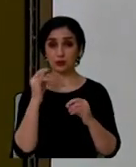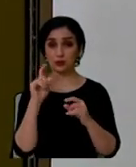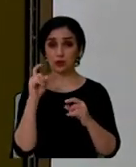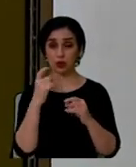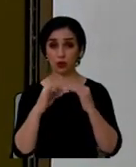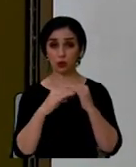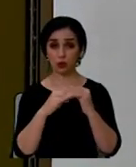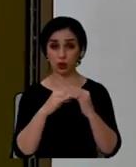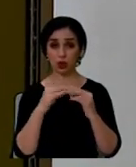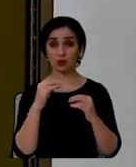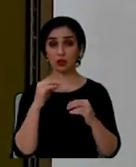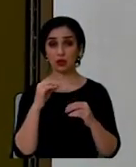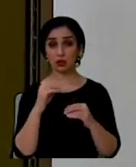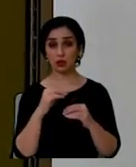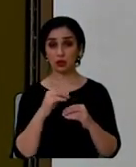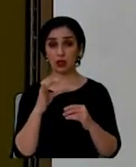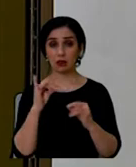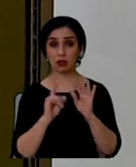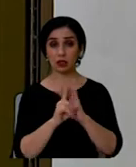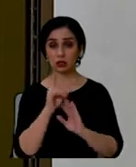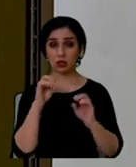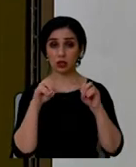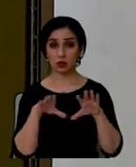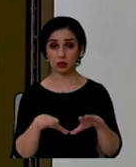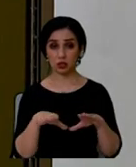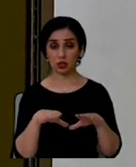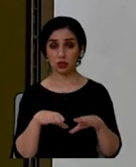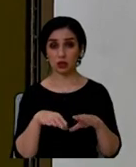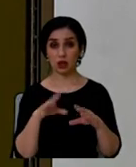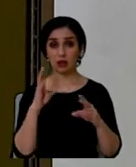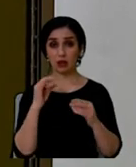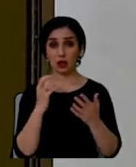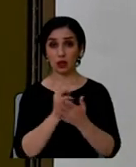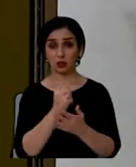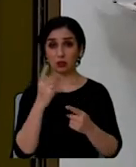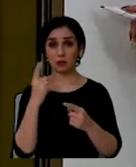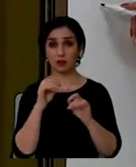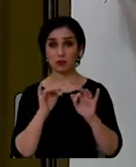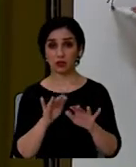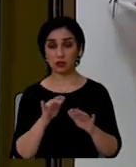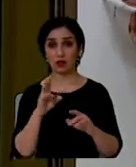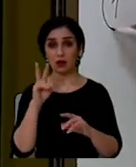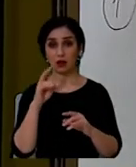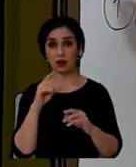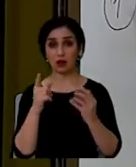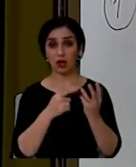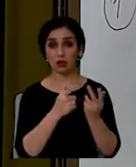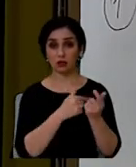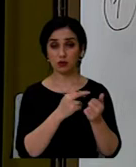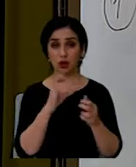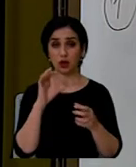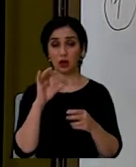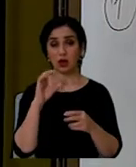химическое уравнение и начинаем решать. Находим первым действием количество